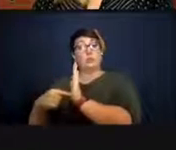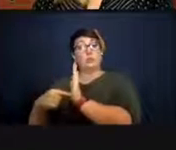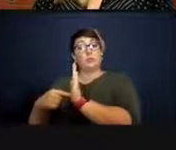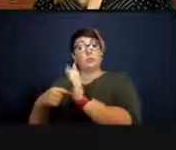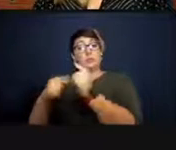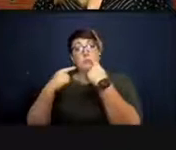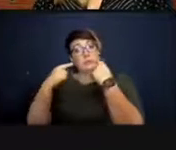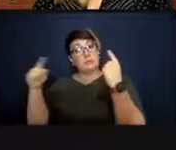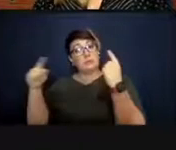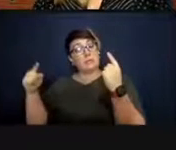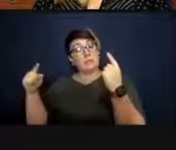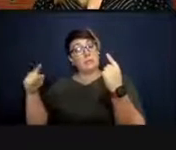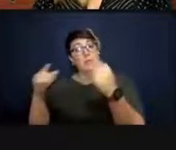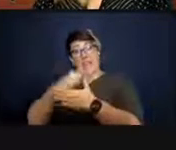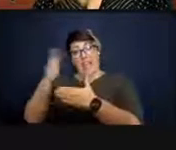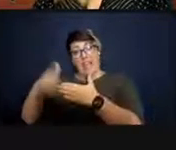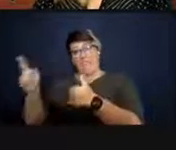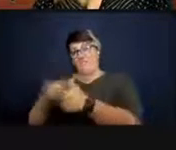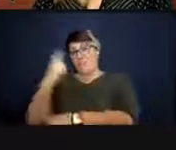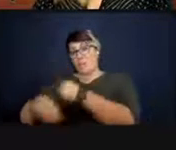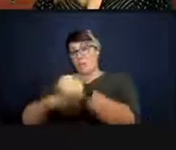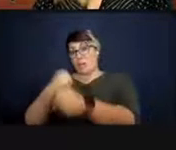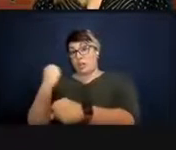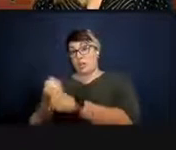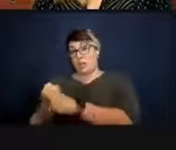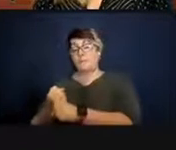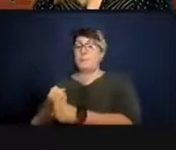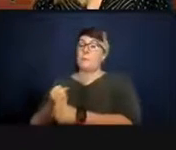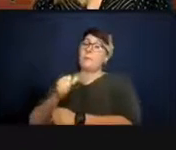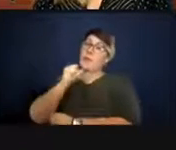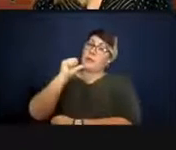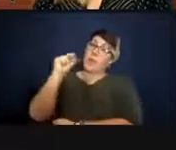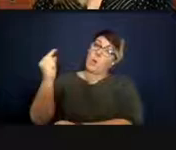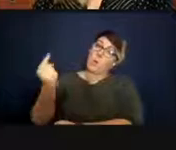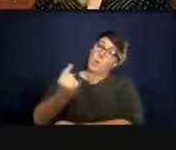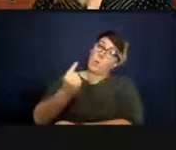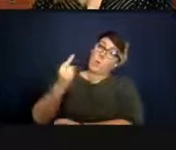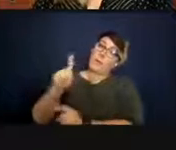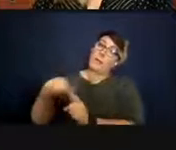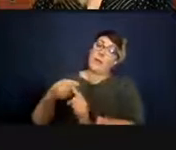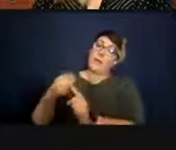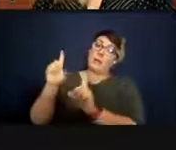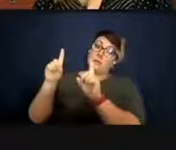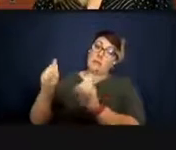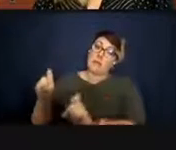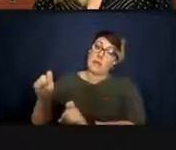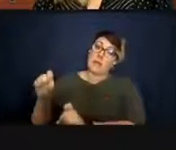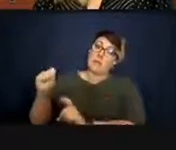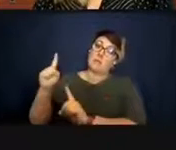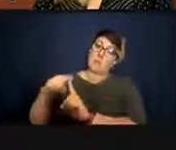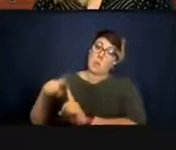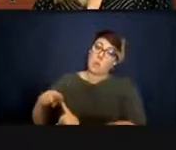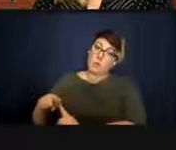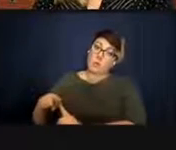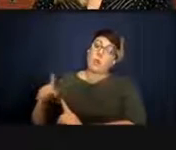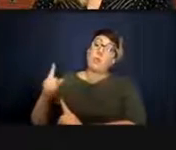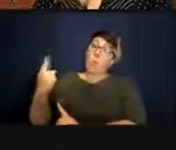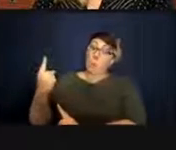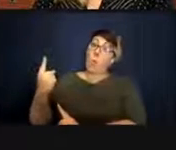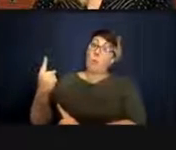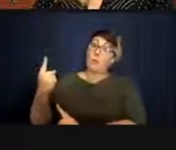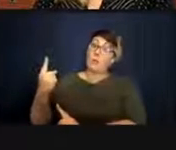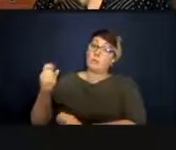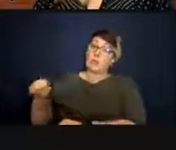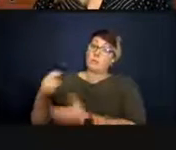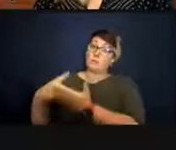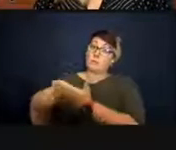البيانات التي ستظهر لكم المخرجات مع نهاية العام الأول. أنا لا أعتقد بأن هذا الأمر يرتبط